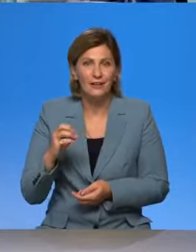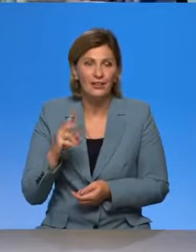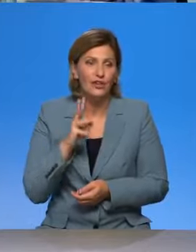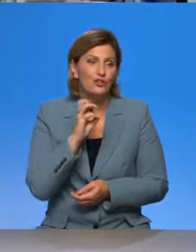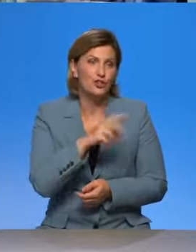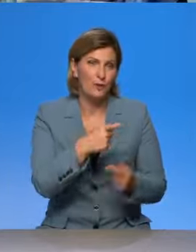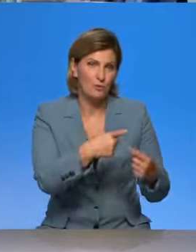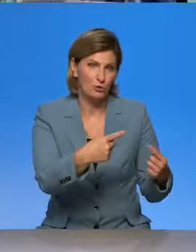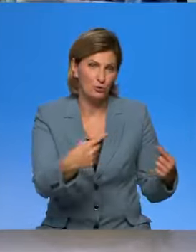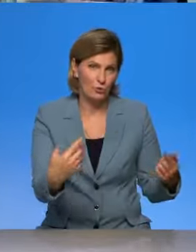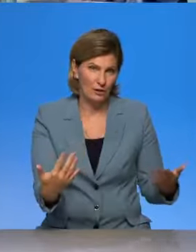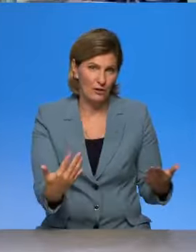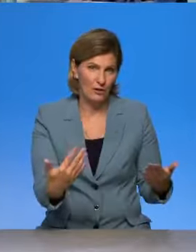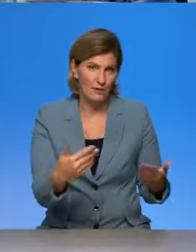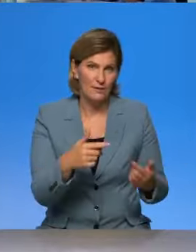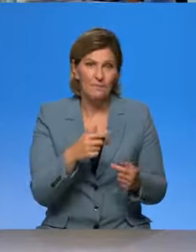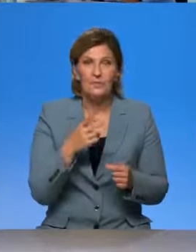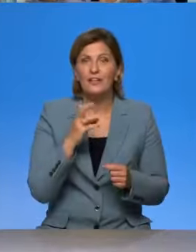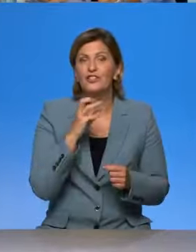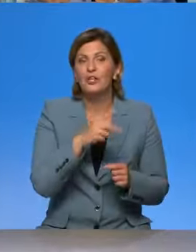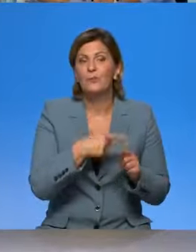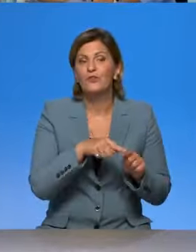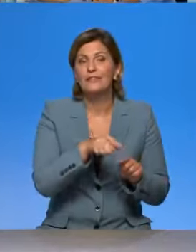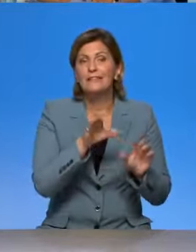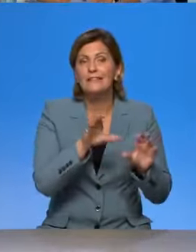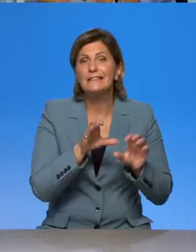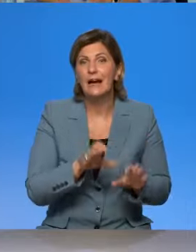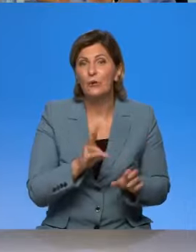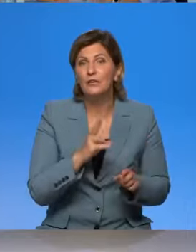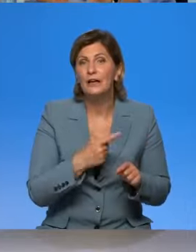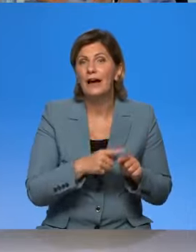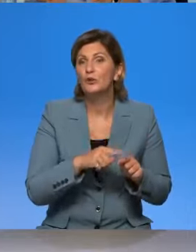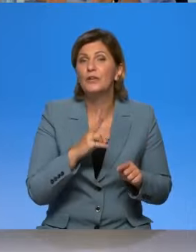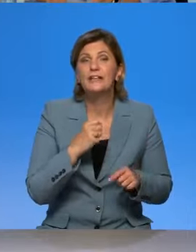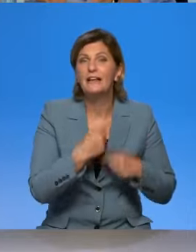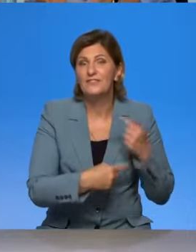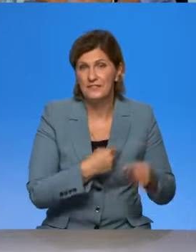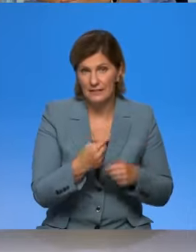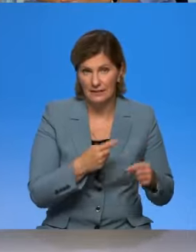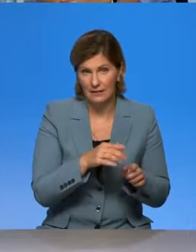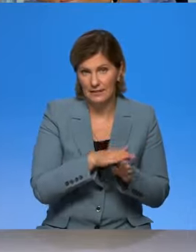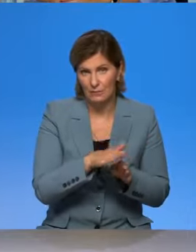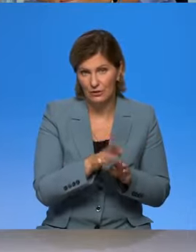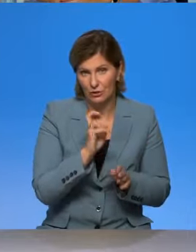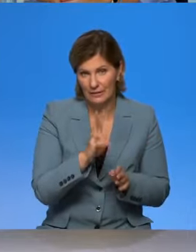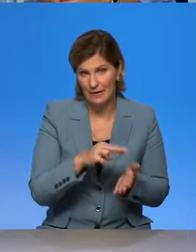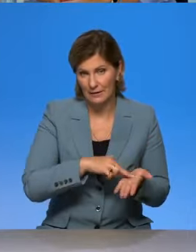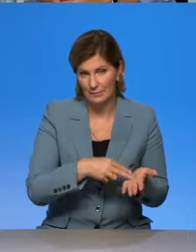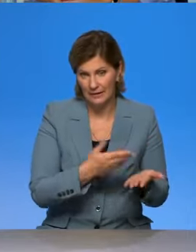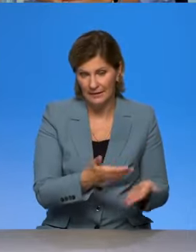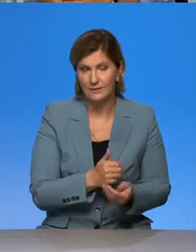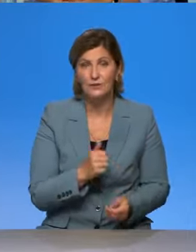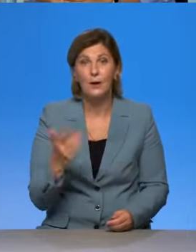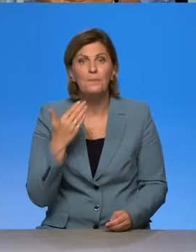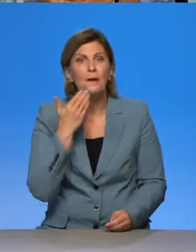либо те самые вот эти вот законы, которые не всегда функционируют так, как они были задуманы. А коротко, география вот холодных обществ,